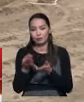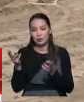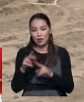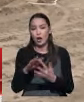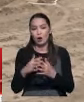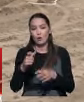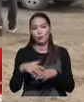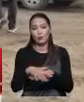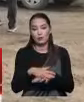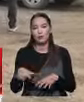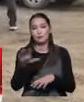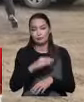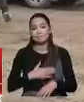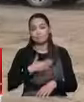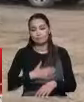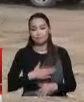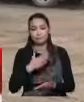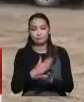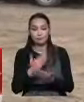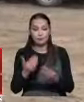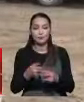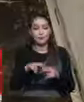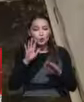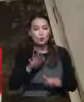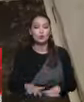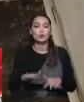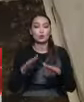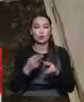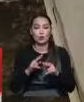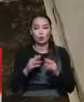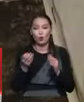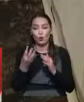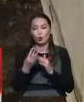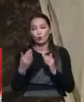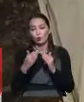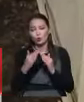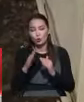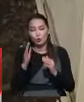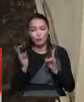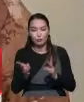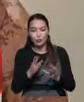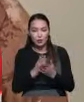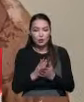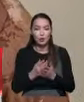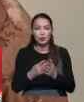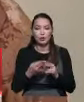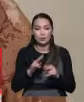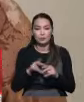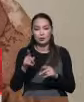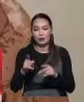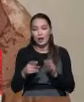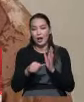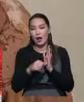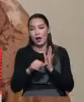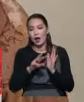тұрғындары жалпы дән разы. Жалаулы ауылында тасқыннан 14 үйге зақым келді. Үйлеріне су кірген 9 үйдің иелеріне 3 миллионнан бастап 6 миллион